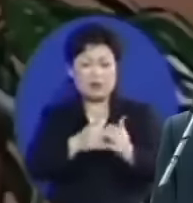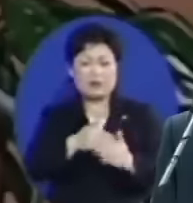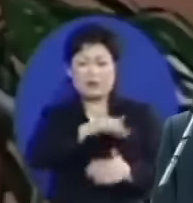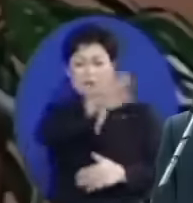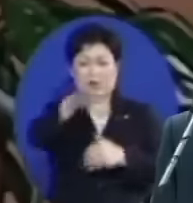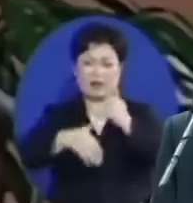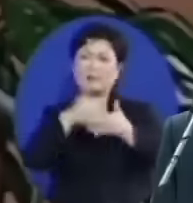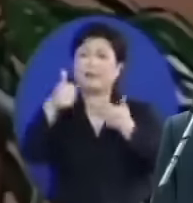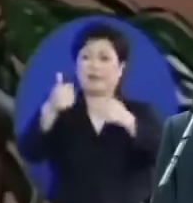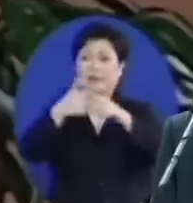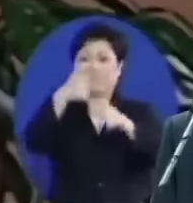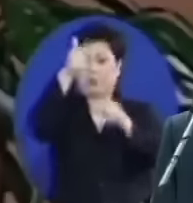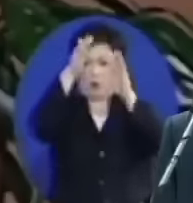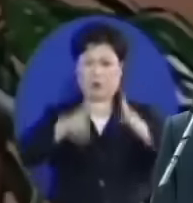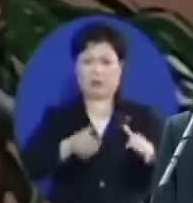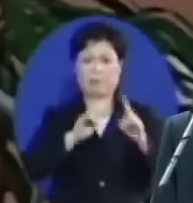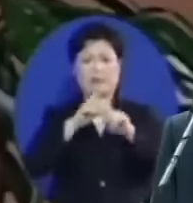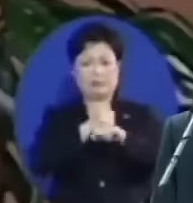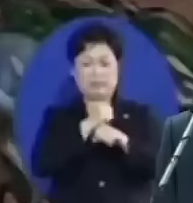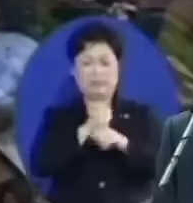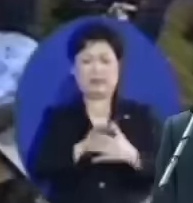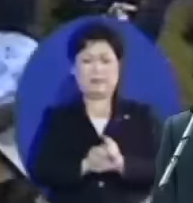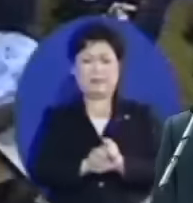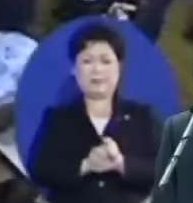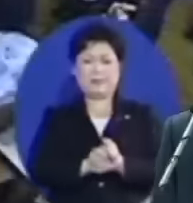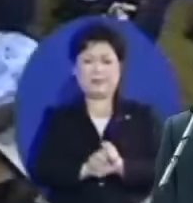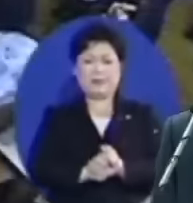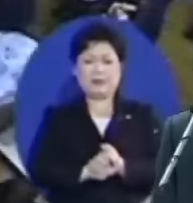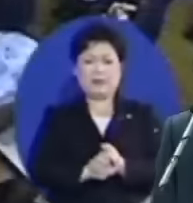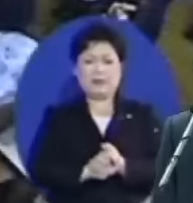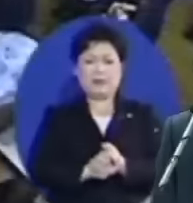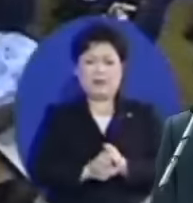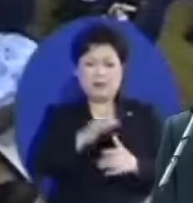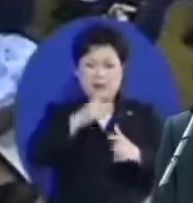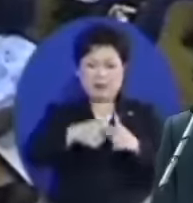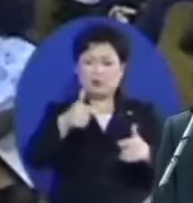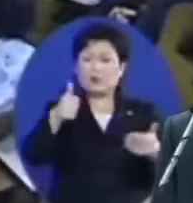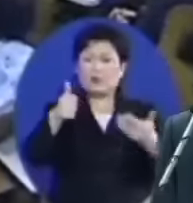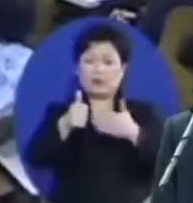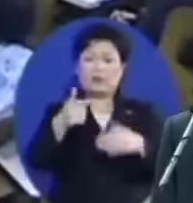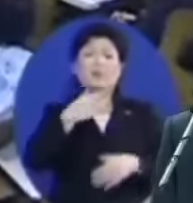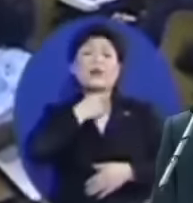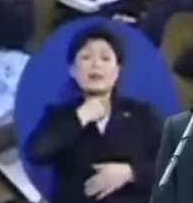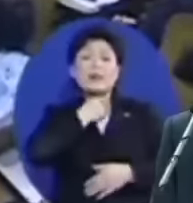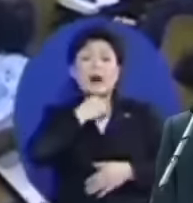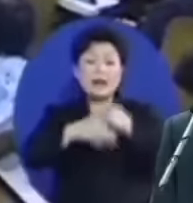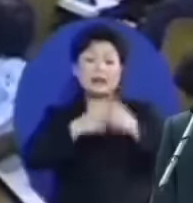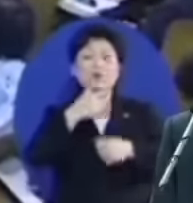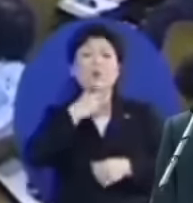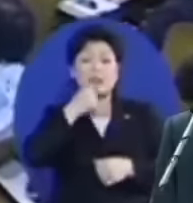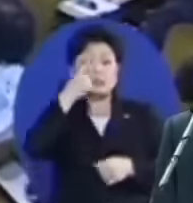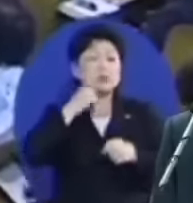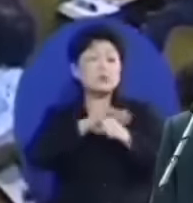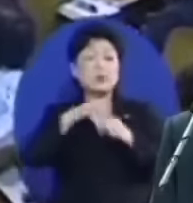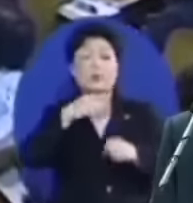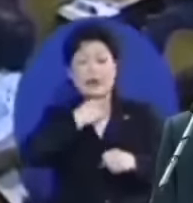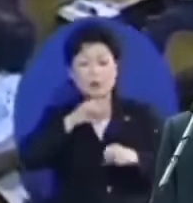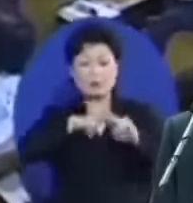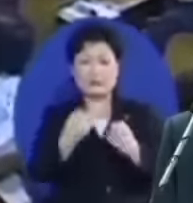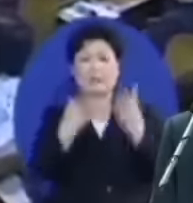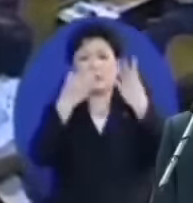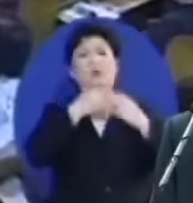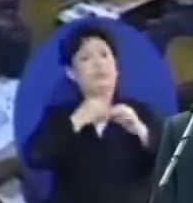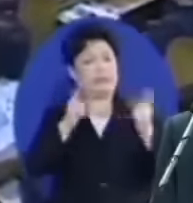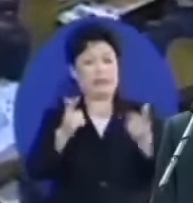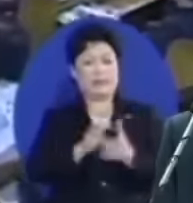하나님께서는 이 예수님을 통해서 말씀하시기를 내가 원하는 것은 긍휼을 원하고 제사를 원치 않는다는